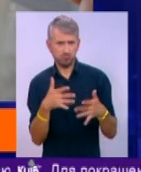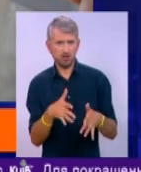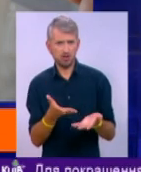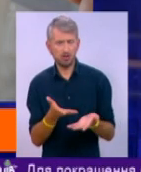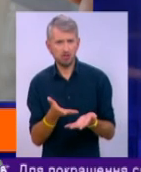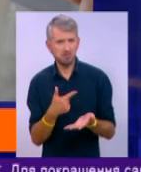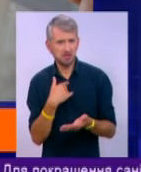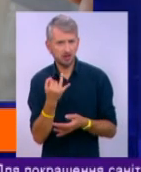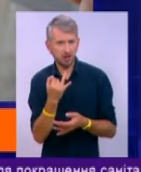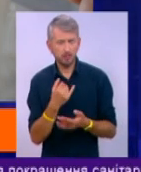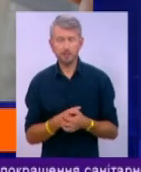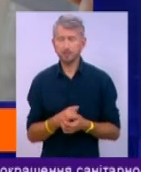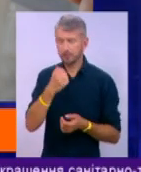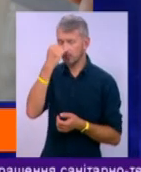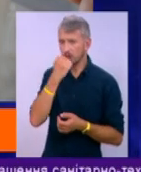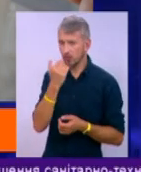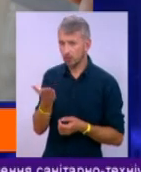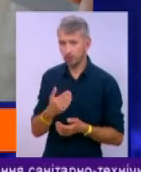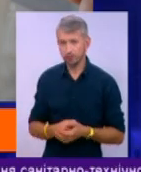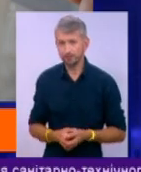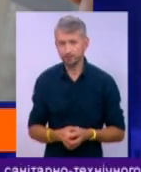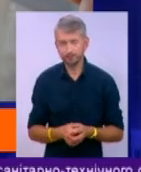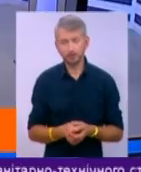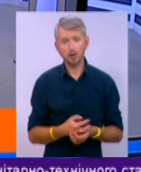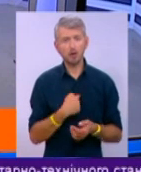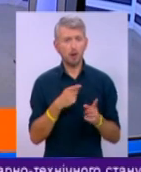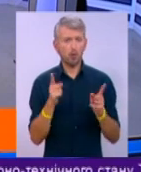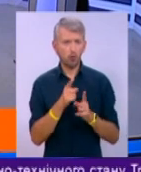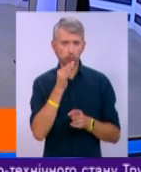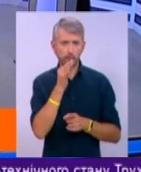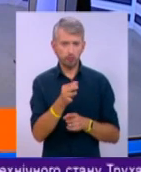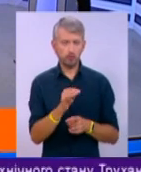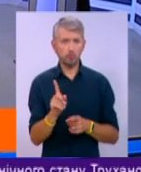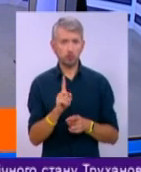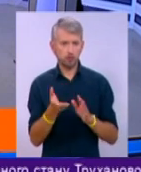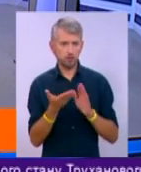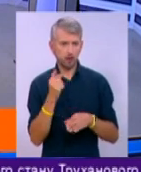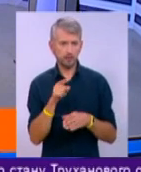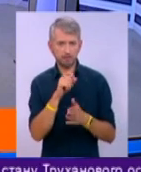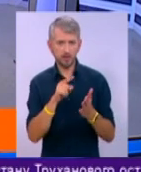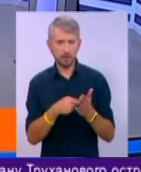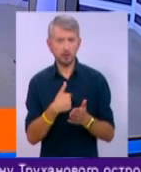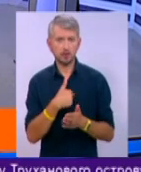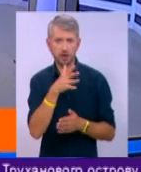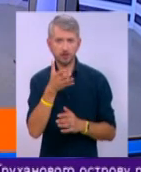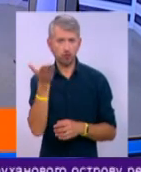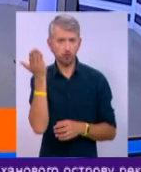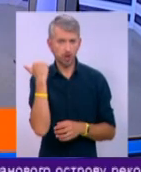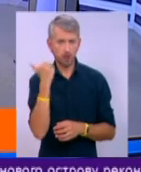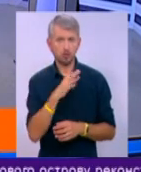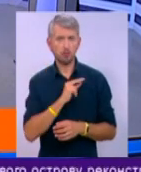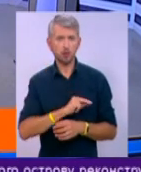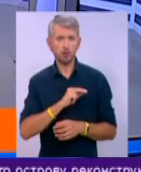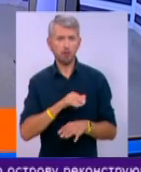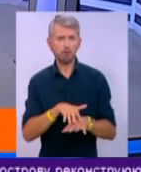також. Дякую, прошу. Ну, я коротко просто відповім, щоб зняти це питання. Я свого часу працював